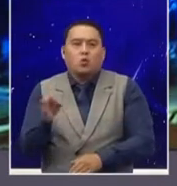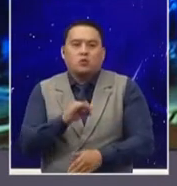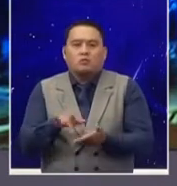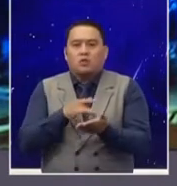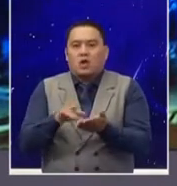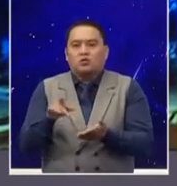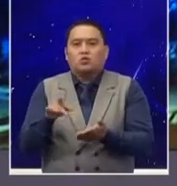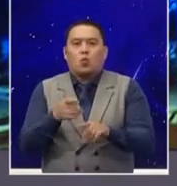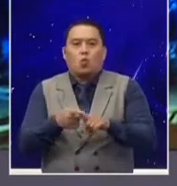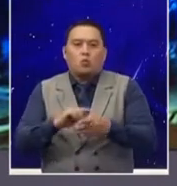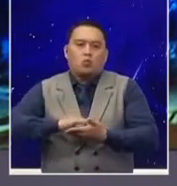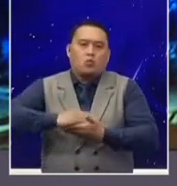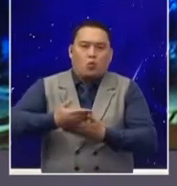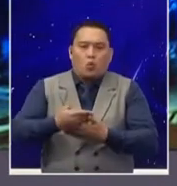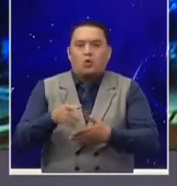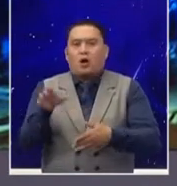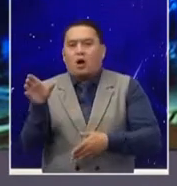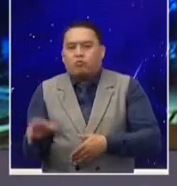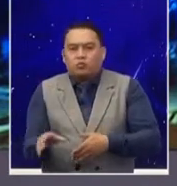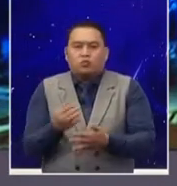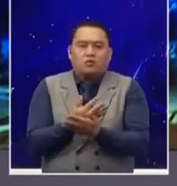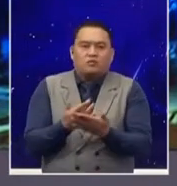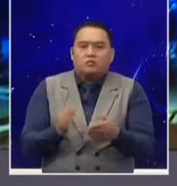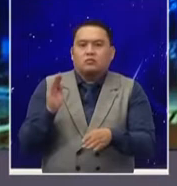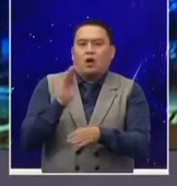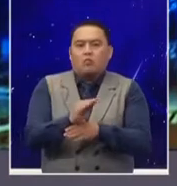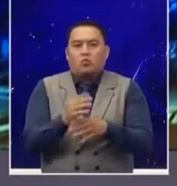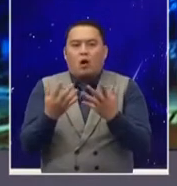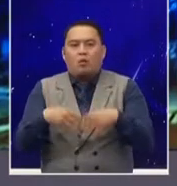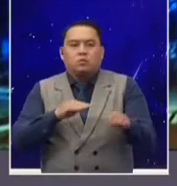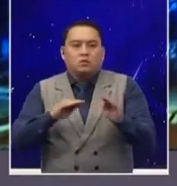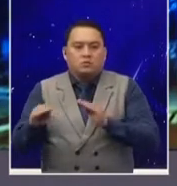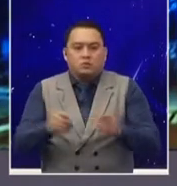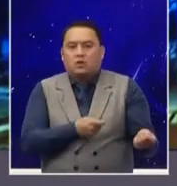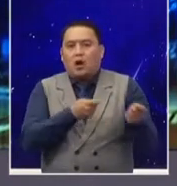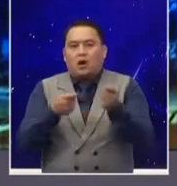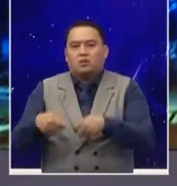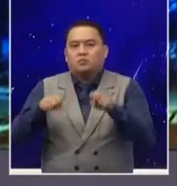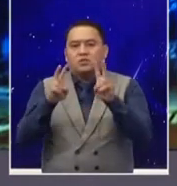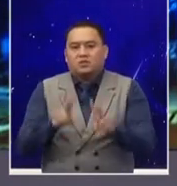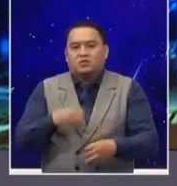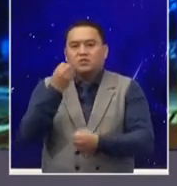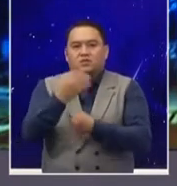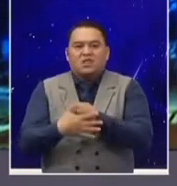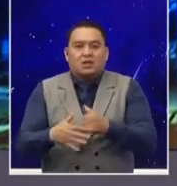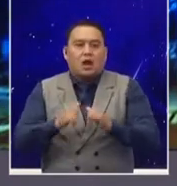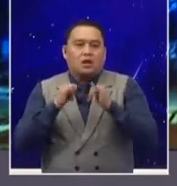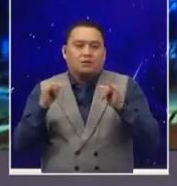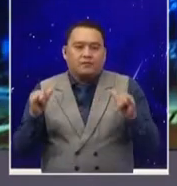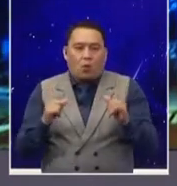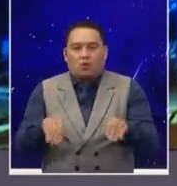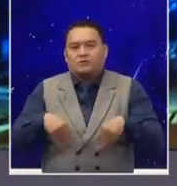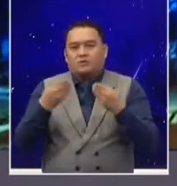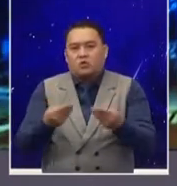области. Планшеты, ноутбуки, персональные компьютеры и дополнительное оборудование доставлены в специальный диагностический центр,